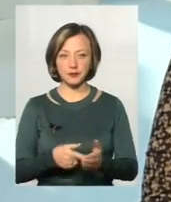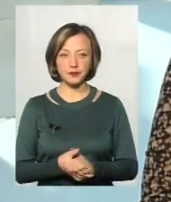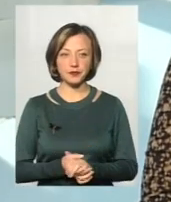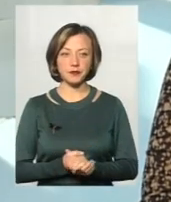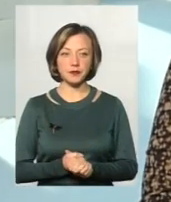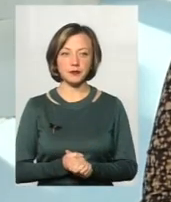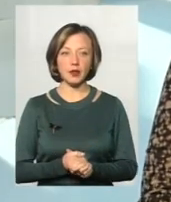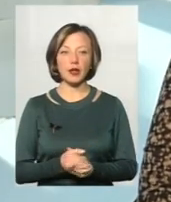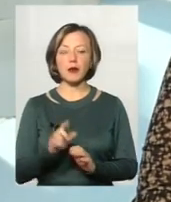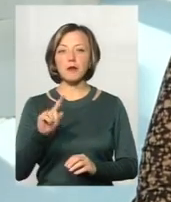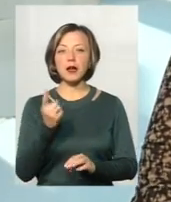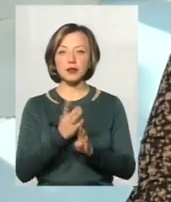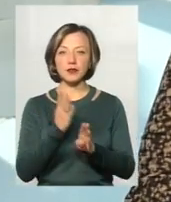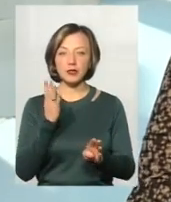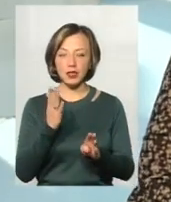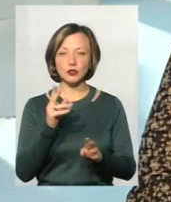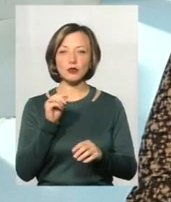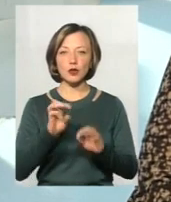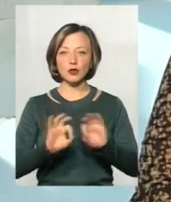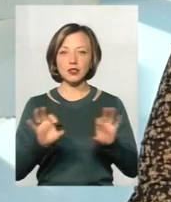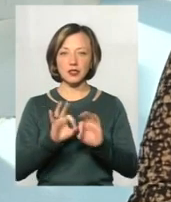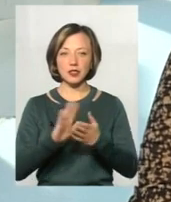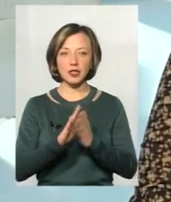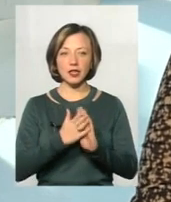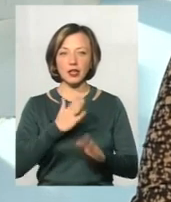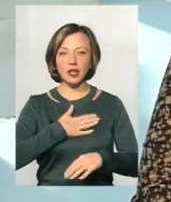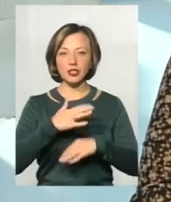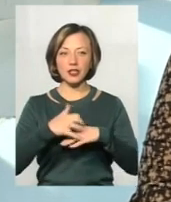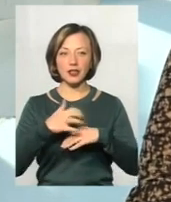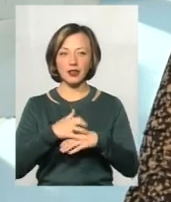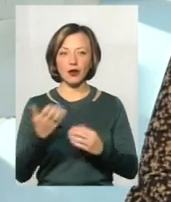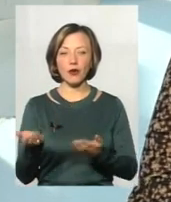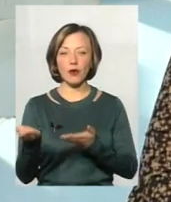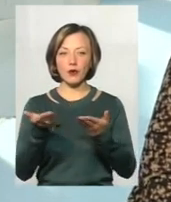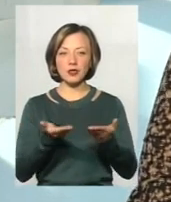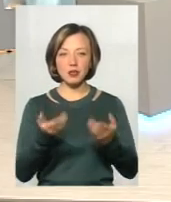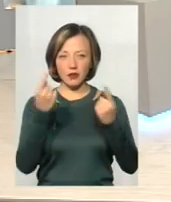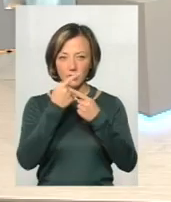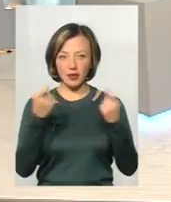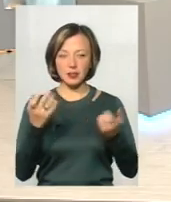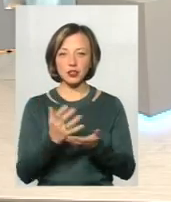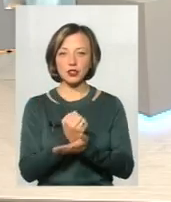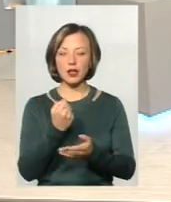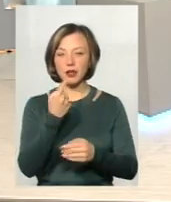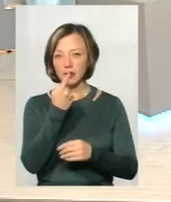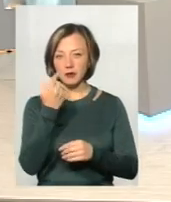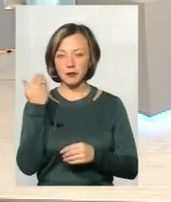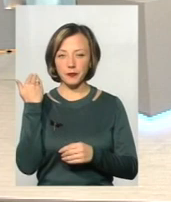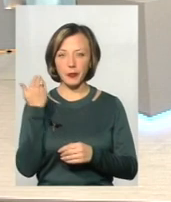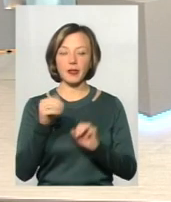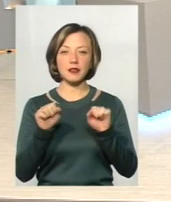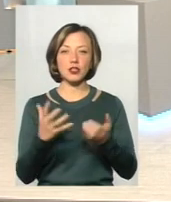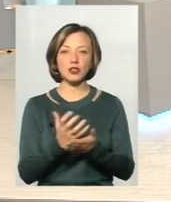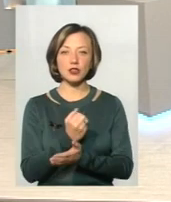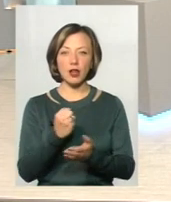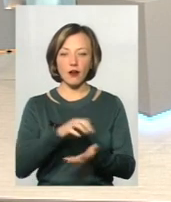Перш ніж розказати про ситуацію, я би вам хотіла показати свою кицю, наша гостя ефіру. Цю кицю я знайшла не так давно, знайшла, можна